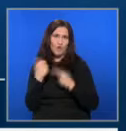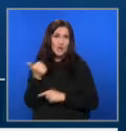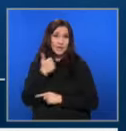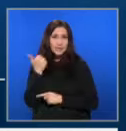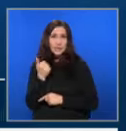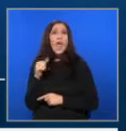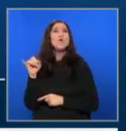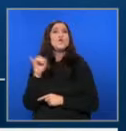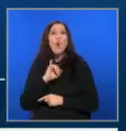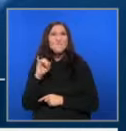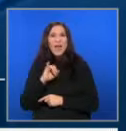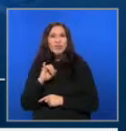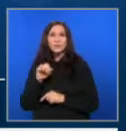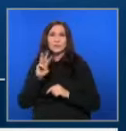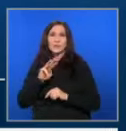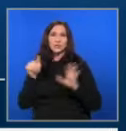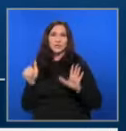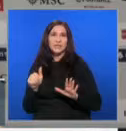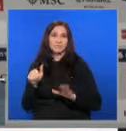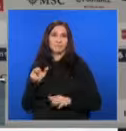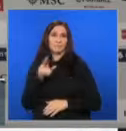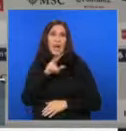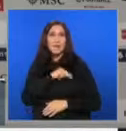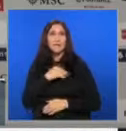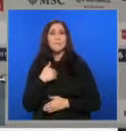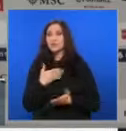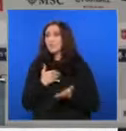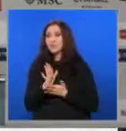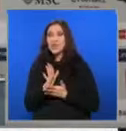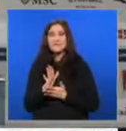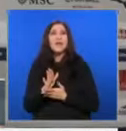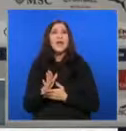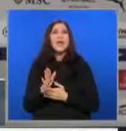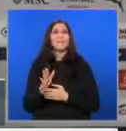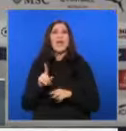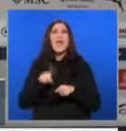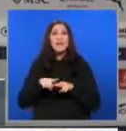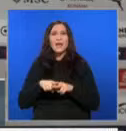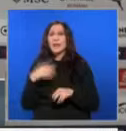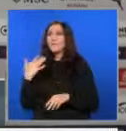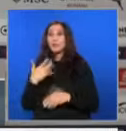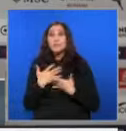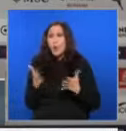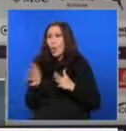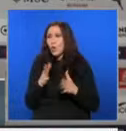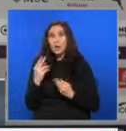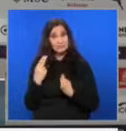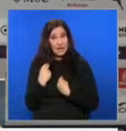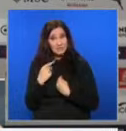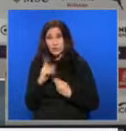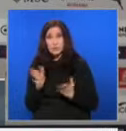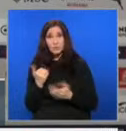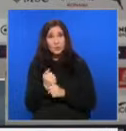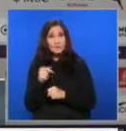лидер е Ювентус с 36 трофея. Моето пътешествие в Интер е невероятно. Много хора ми казваха да не започвам работа